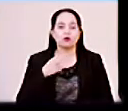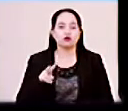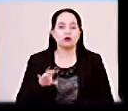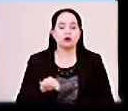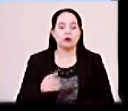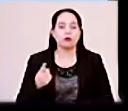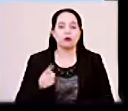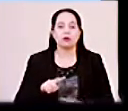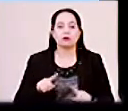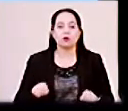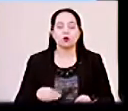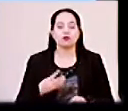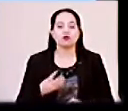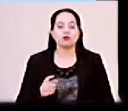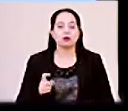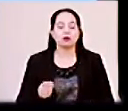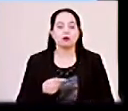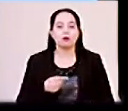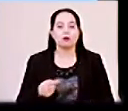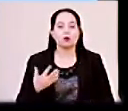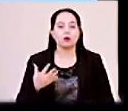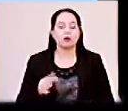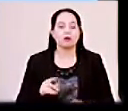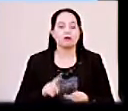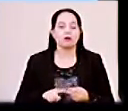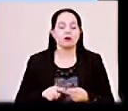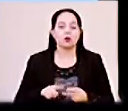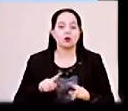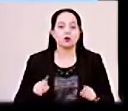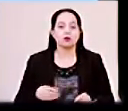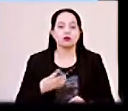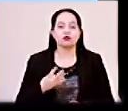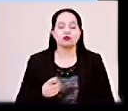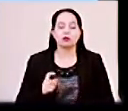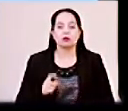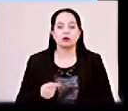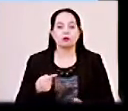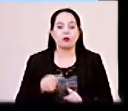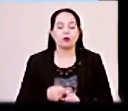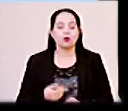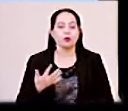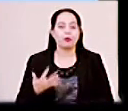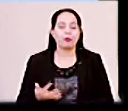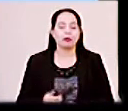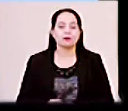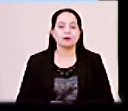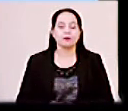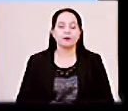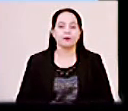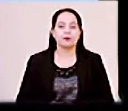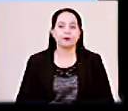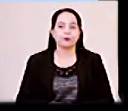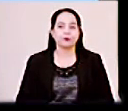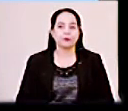В первой скобке 4х минус 5. И во второй скобке 4х плюс